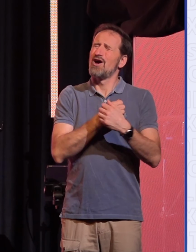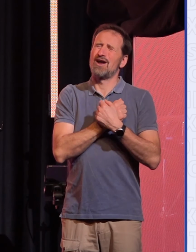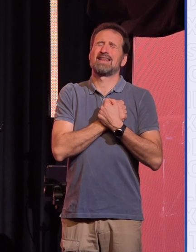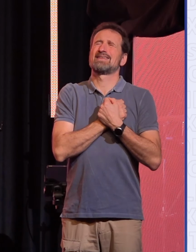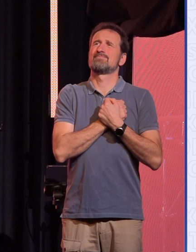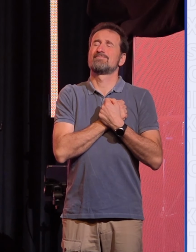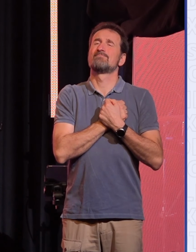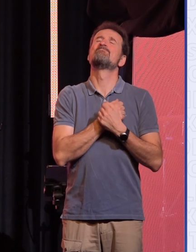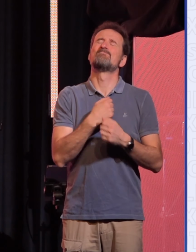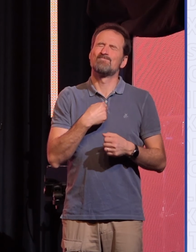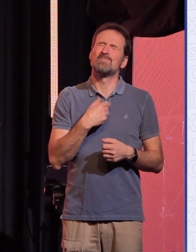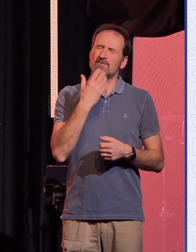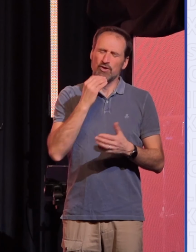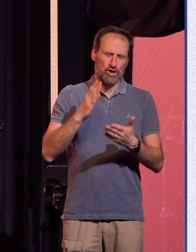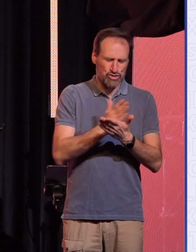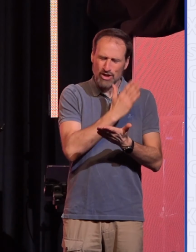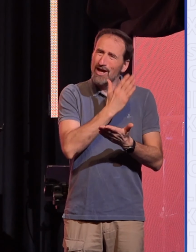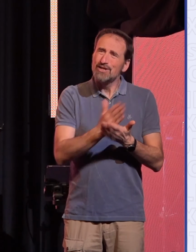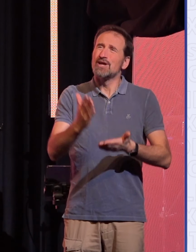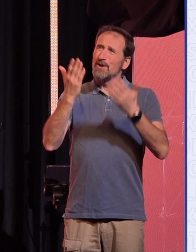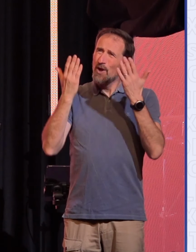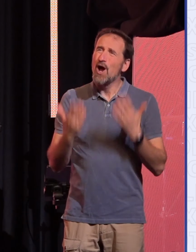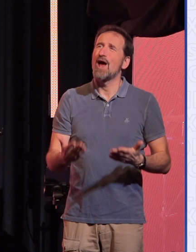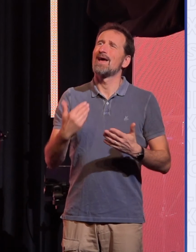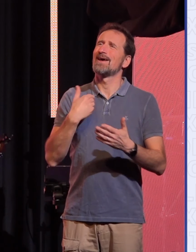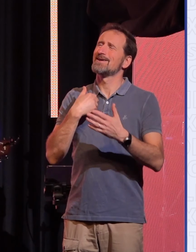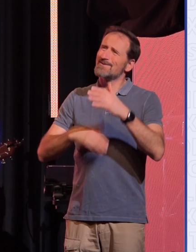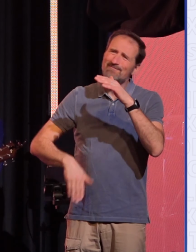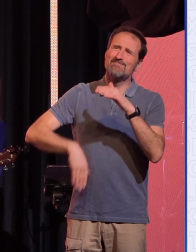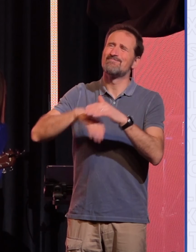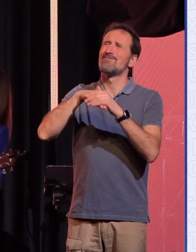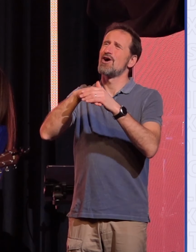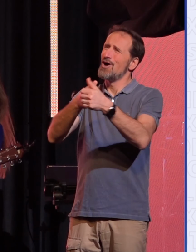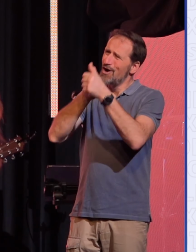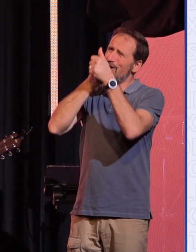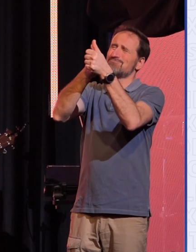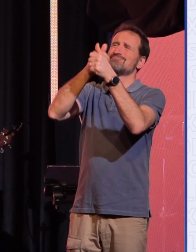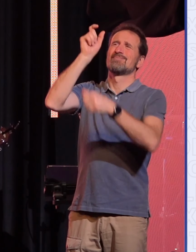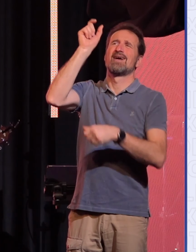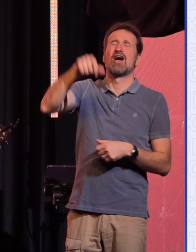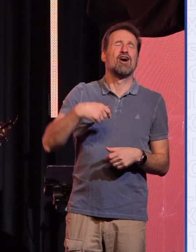heute mit dir zu leben, um mein altes Leben hinter mir zu lassen.